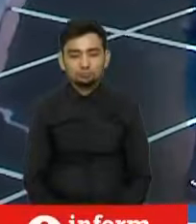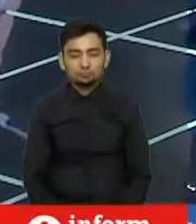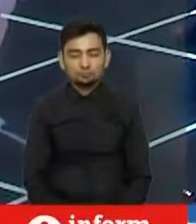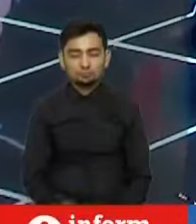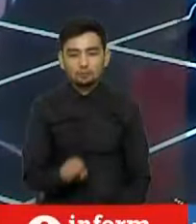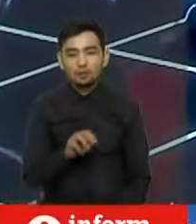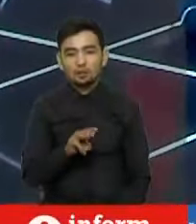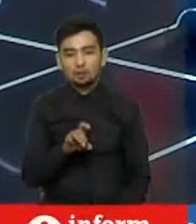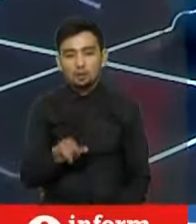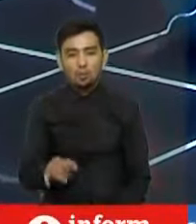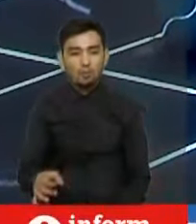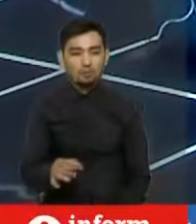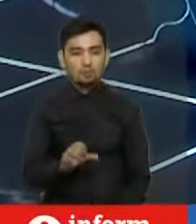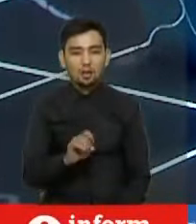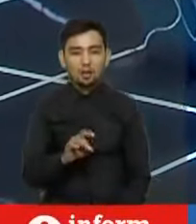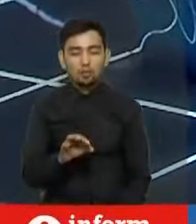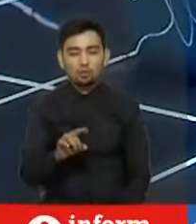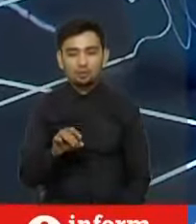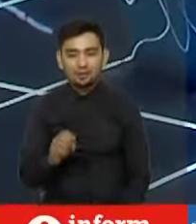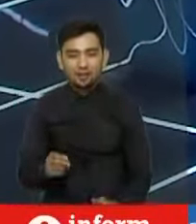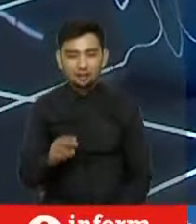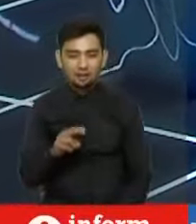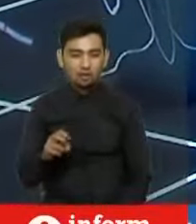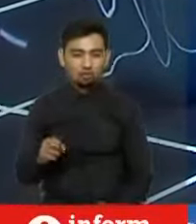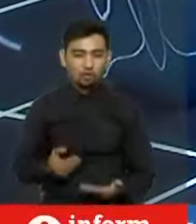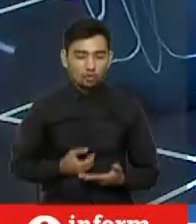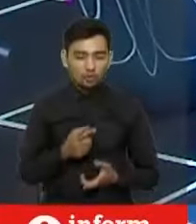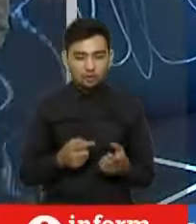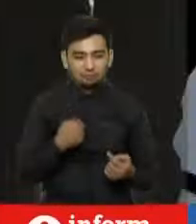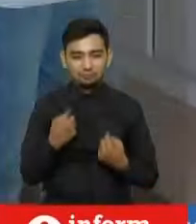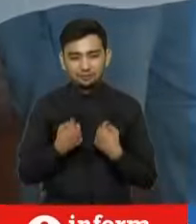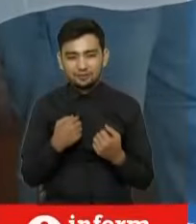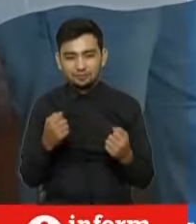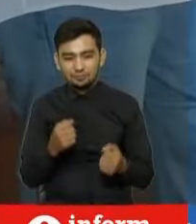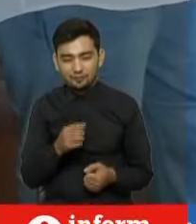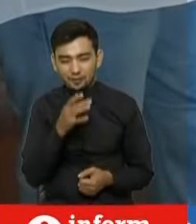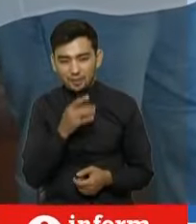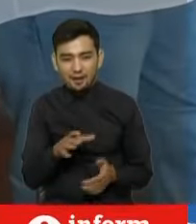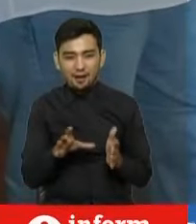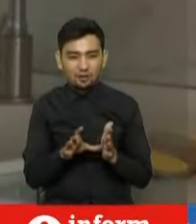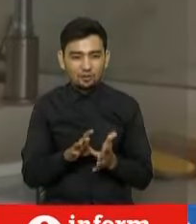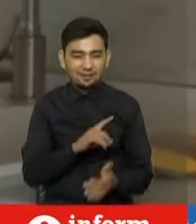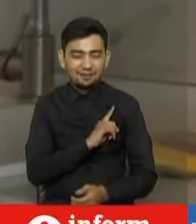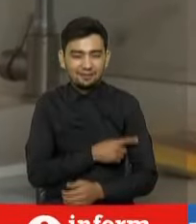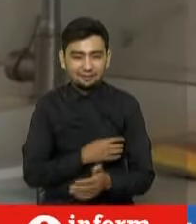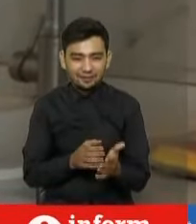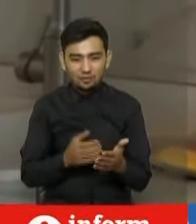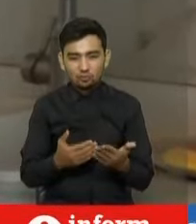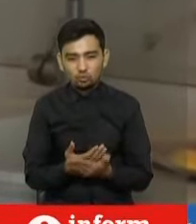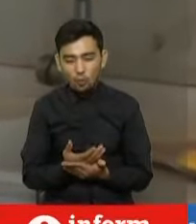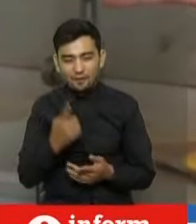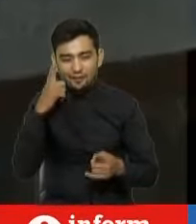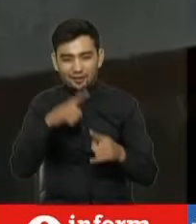Атырау облысы Сарыөзек саяжайының тұрғындары қысы жазы жарықтың азабын тартып отыр. Электр қуатының аздығынан жаңа техникалар шетінен